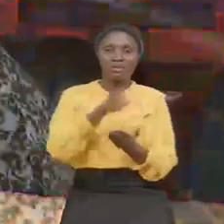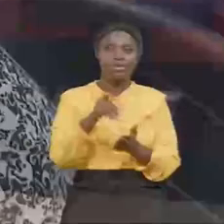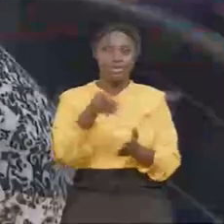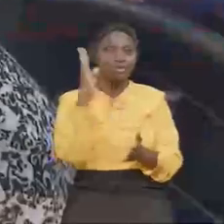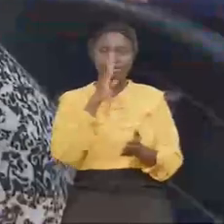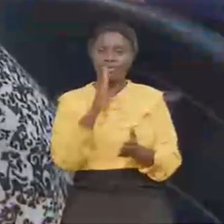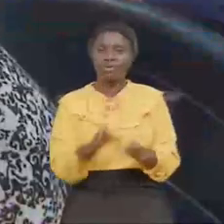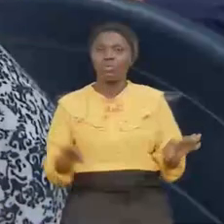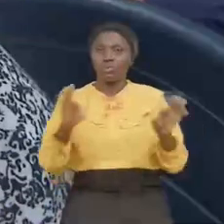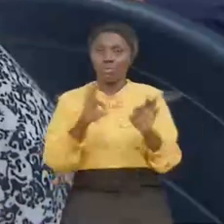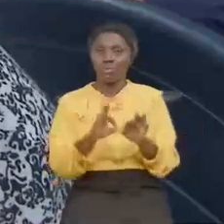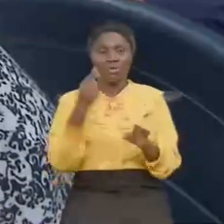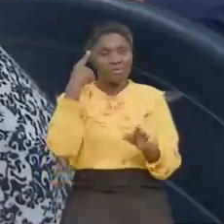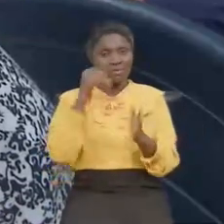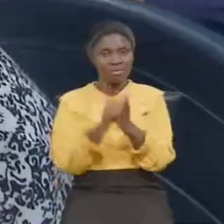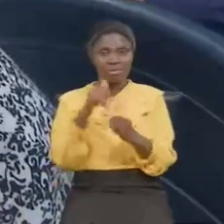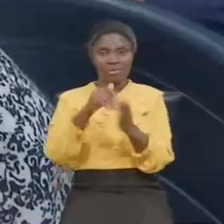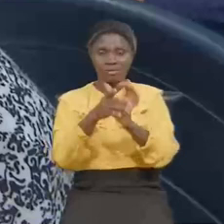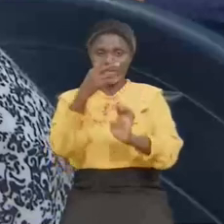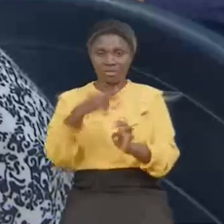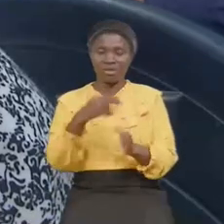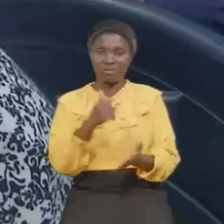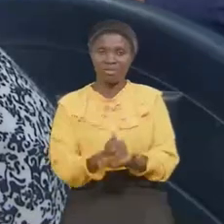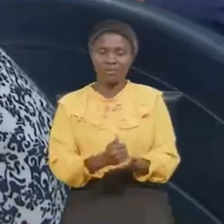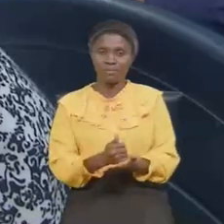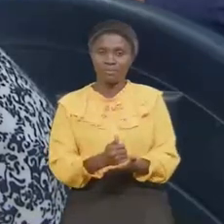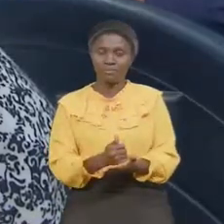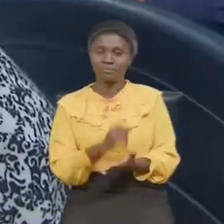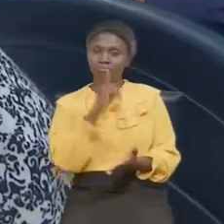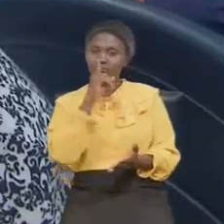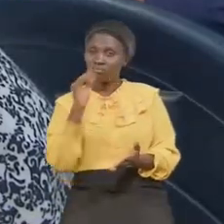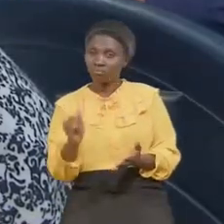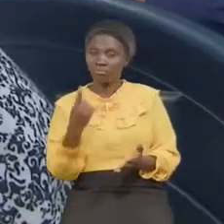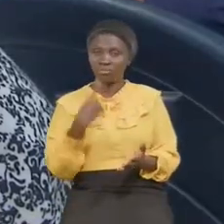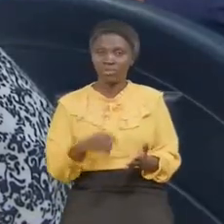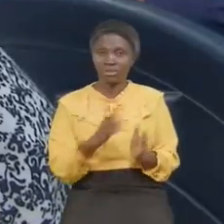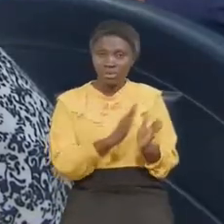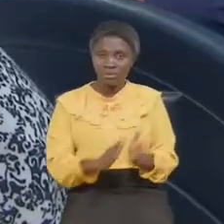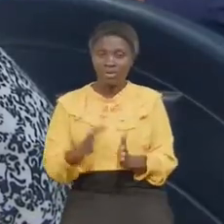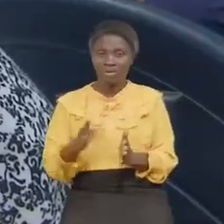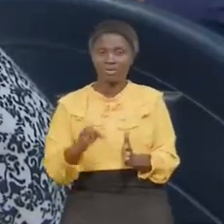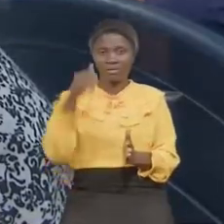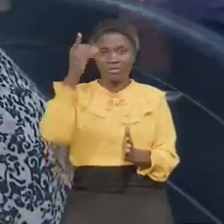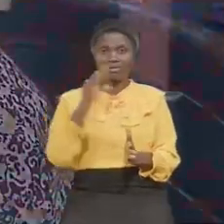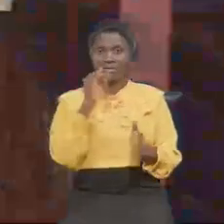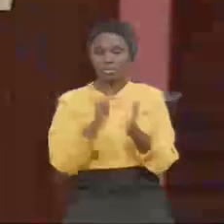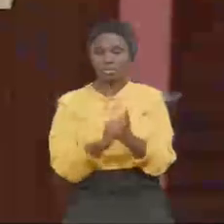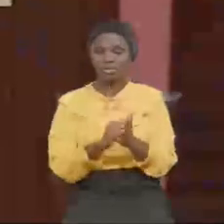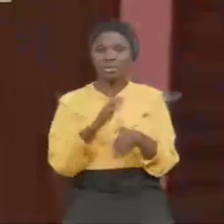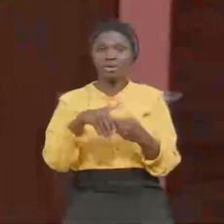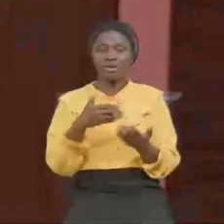de Jésus. En réalité, l'intention de Dieu, c'est que toute l'humanité soit